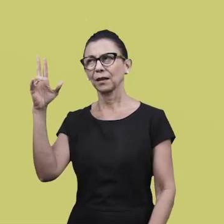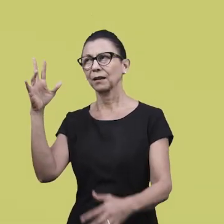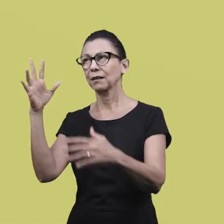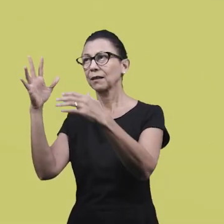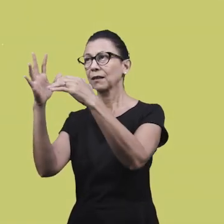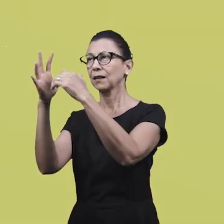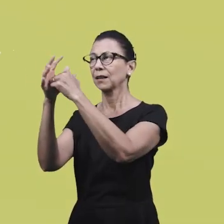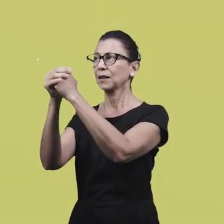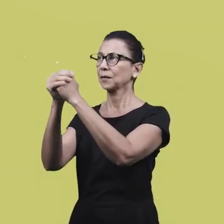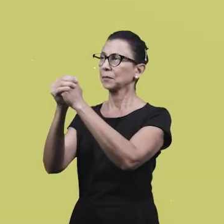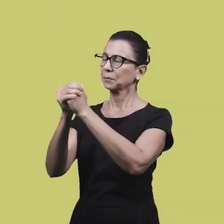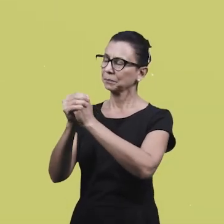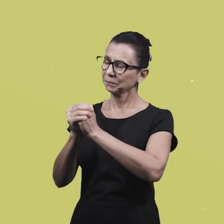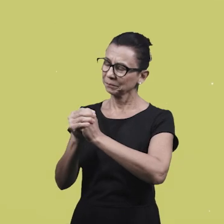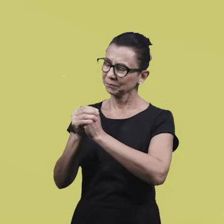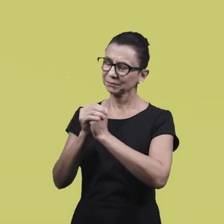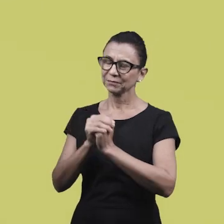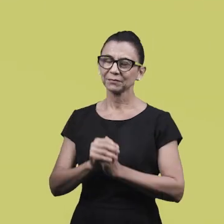Senhor,